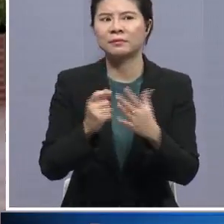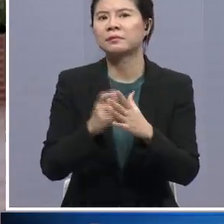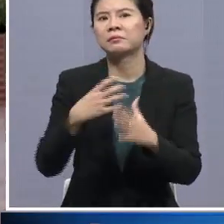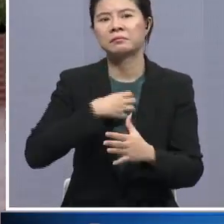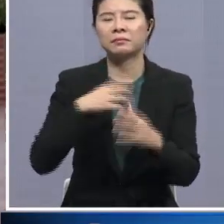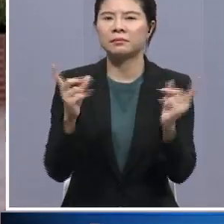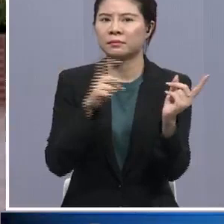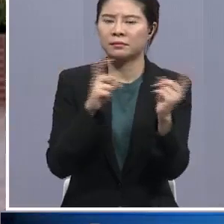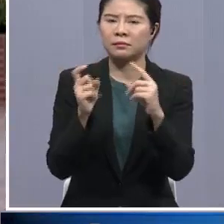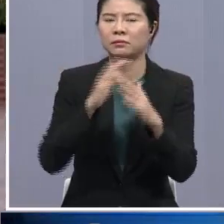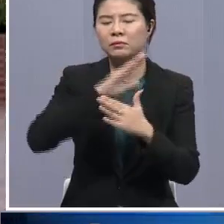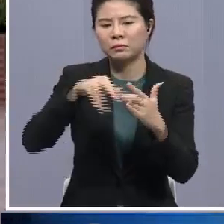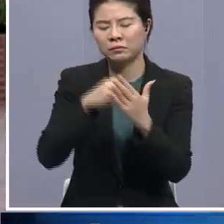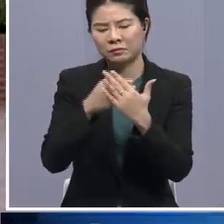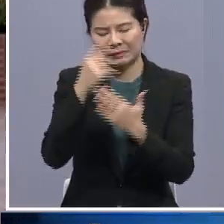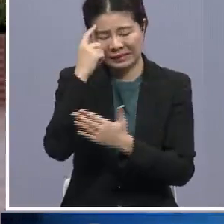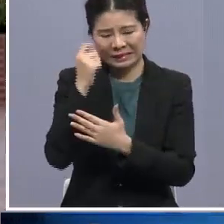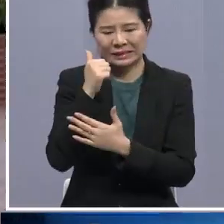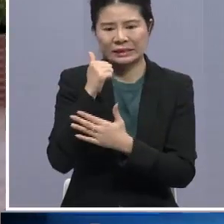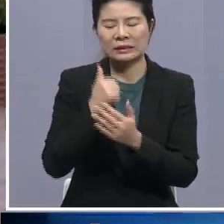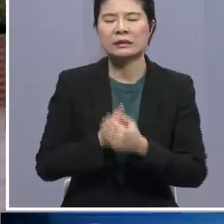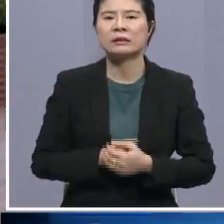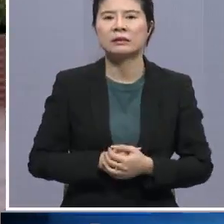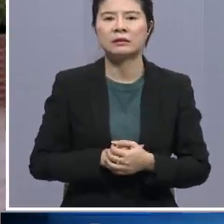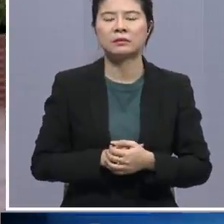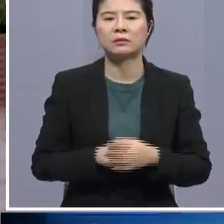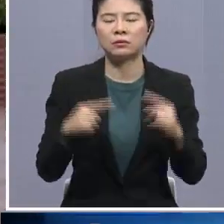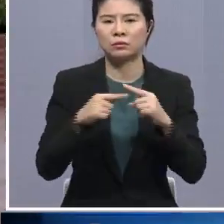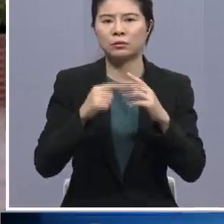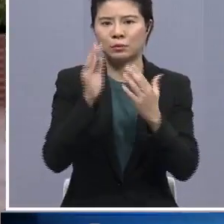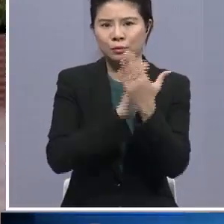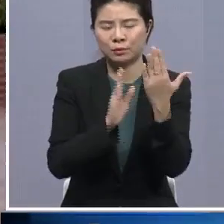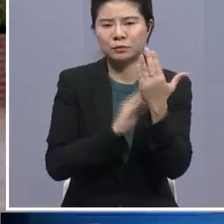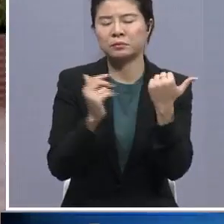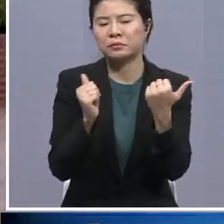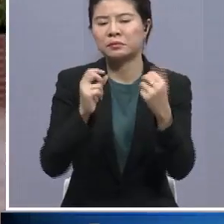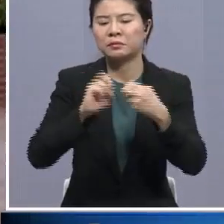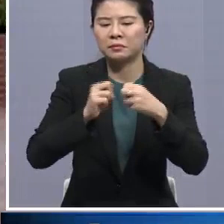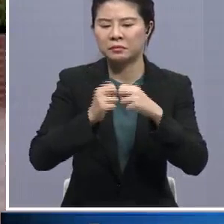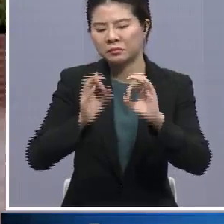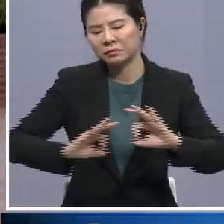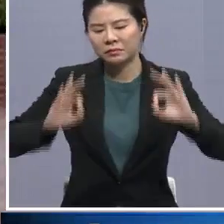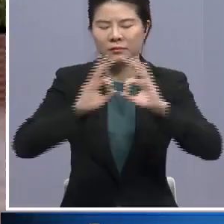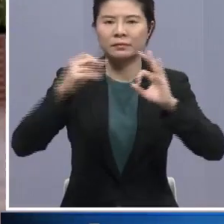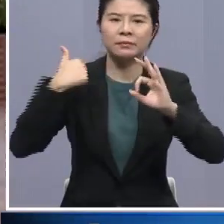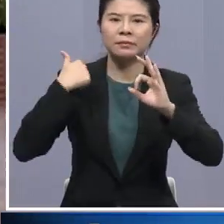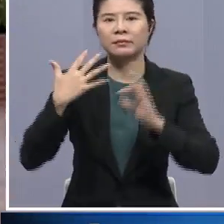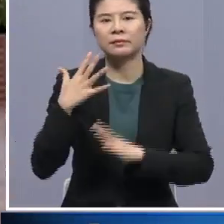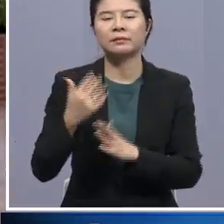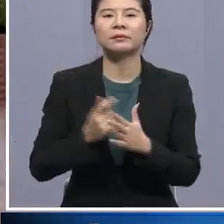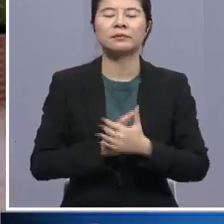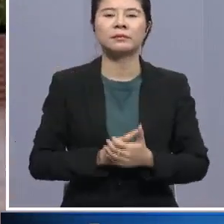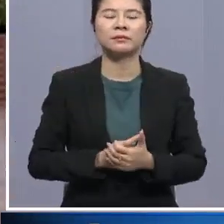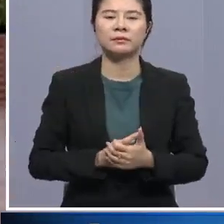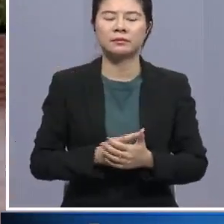ทุกคนมีความประสงค์ดีกับประเทศชาติทั้งนั้นอย่างที่เคยแถลงว่าวิกฤตไม่วิกฤตจำเป็นไม่จำเป็นซึ่ง